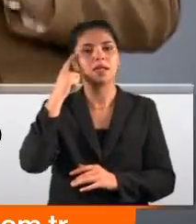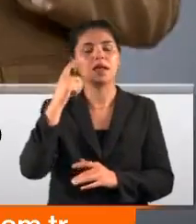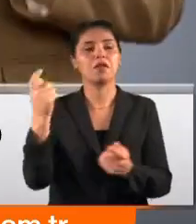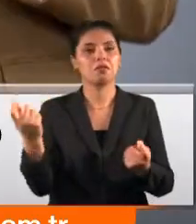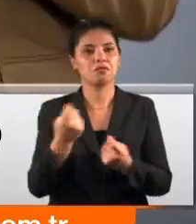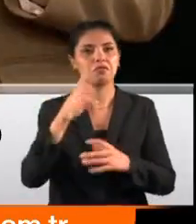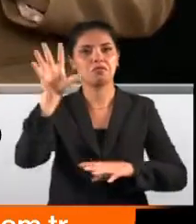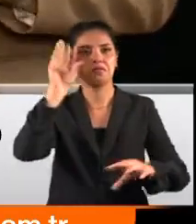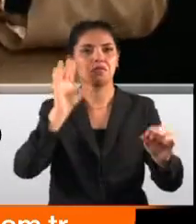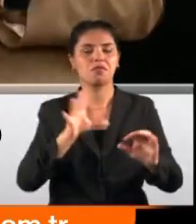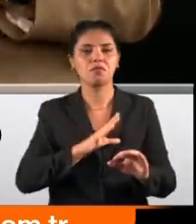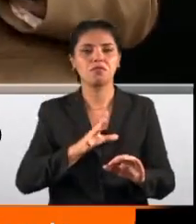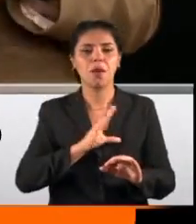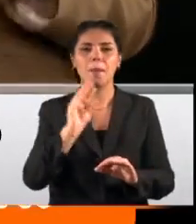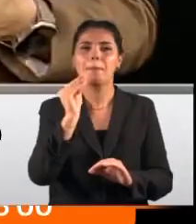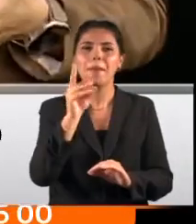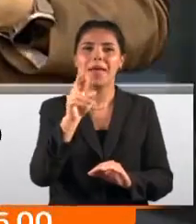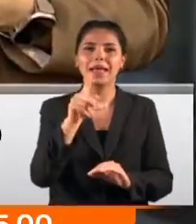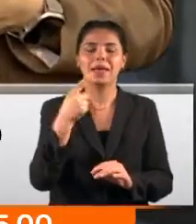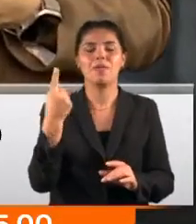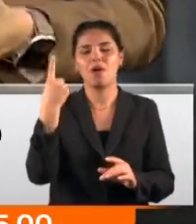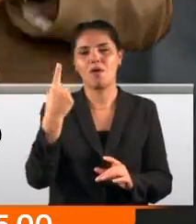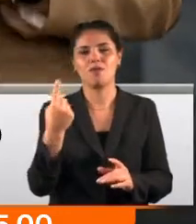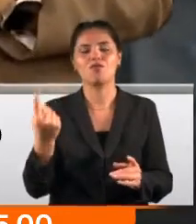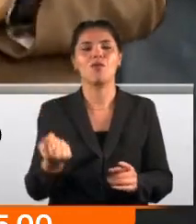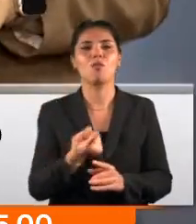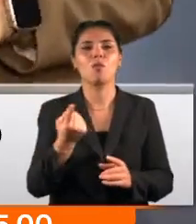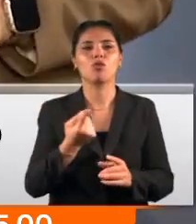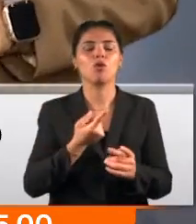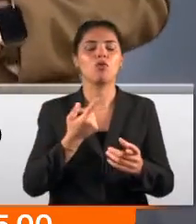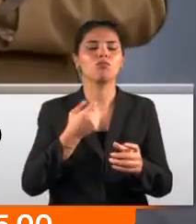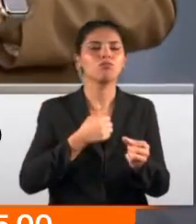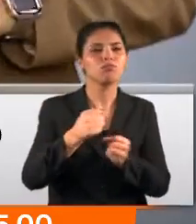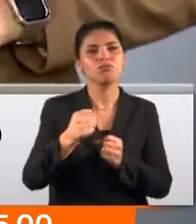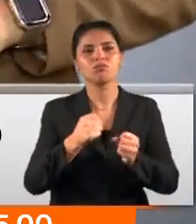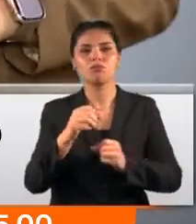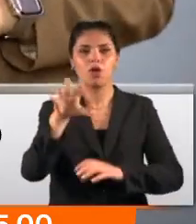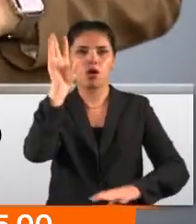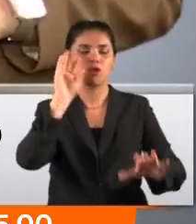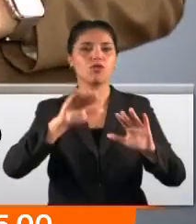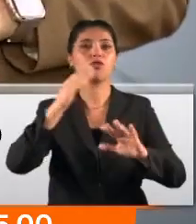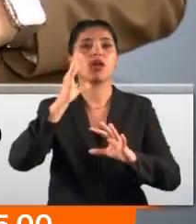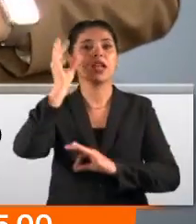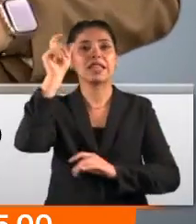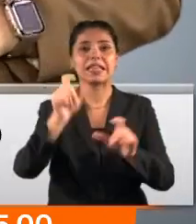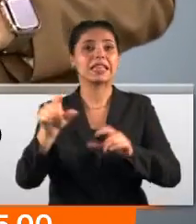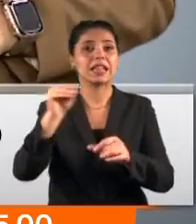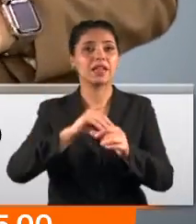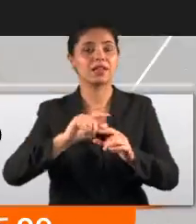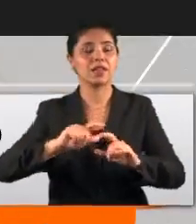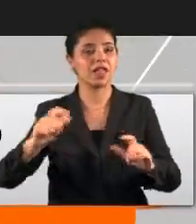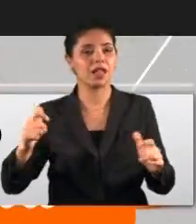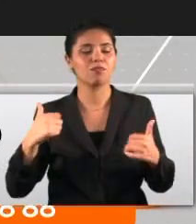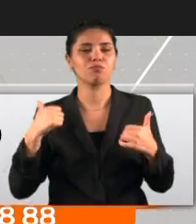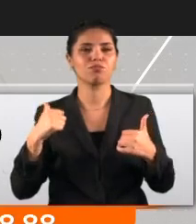Bu sayede o da tıpkı bir bebek gibi önce motor becerileri öğrenecek. Böylece insanlar için daha ileri beceriler geliştirmesi de mümkün